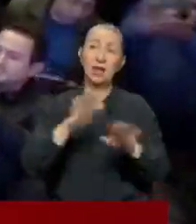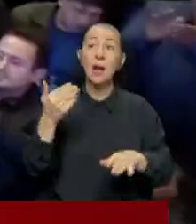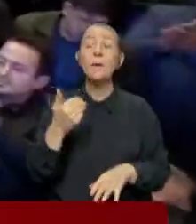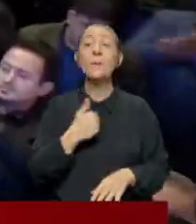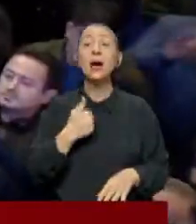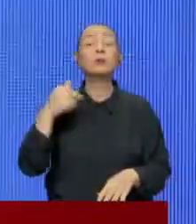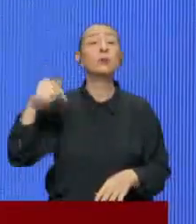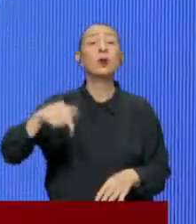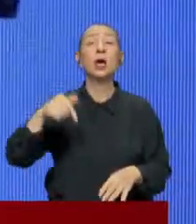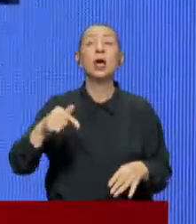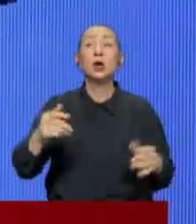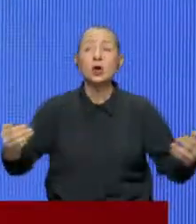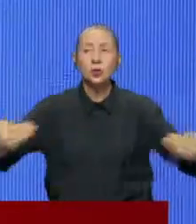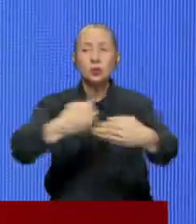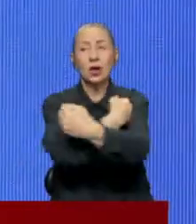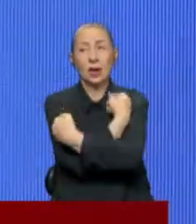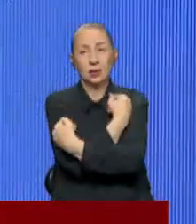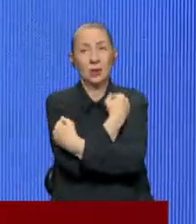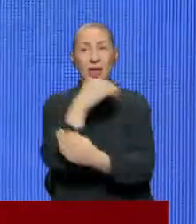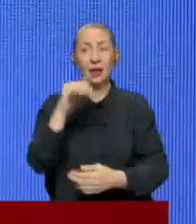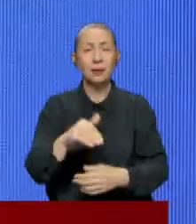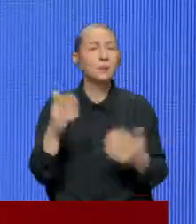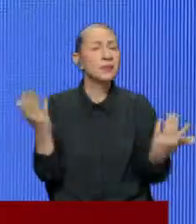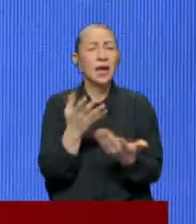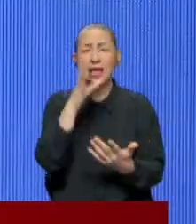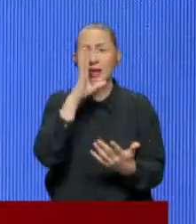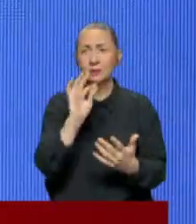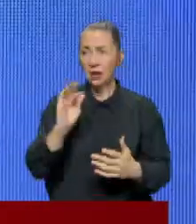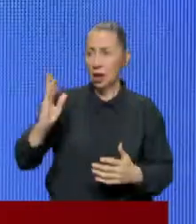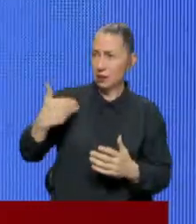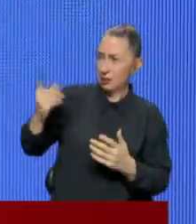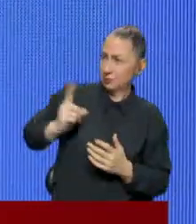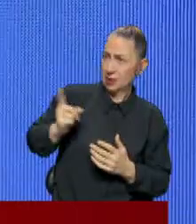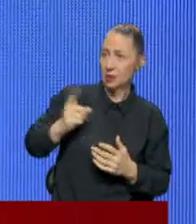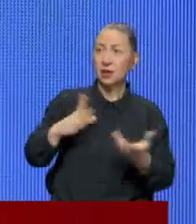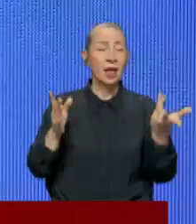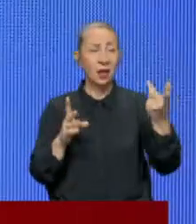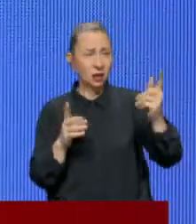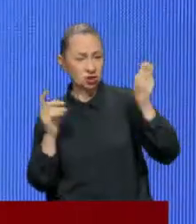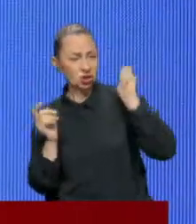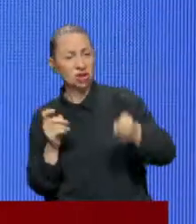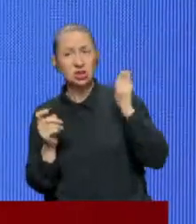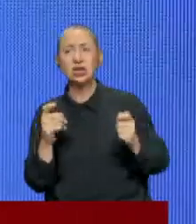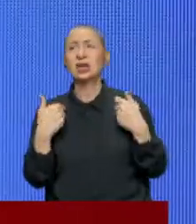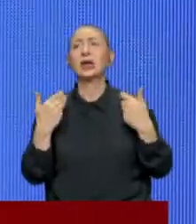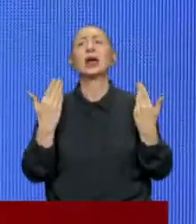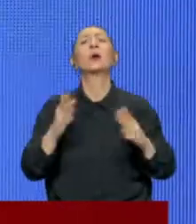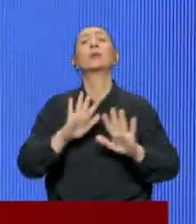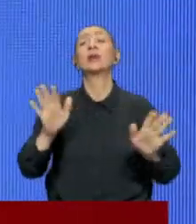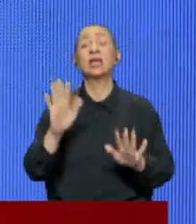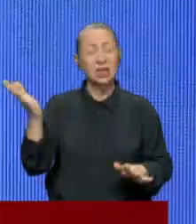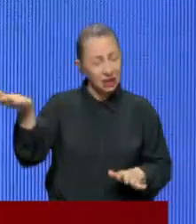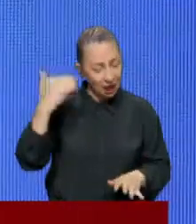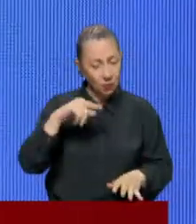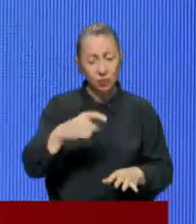Ben buraya kucaklaşmaya geldim. Ne kimsenin örsü oldum, ne de başkasının çekici olmaya razı geldim. Gelin